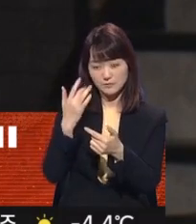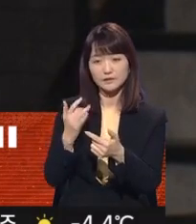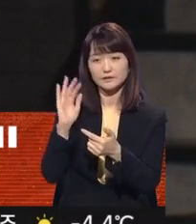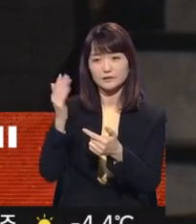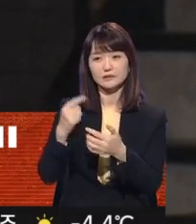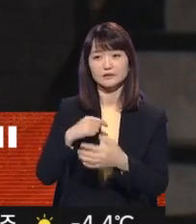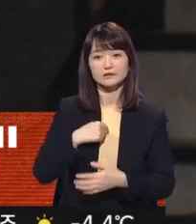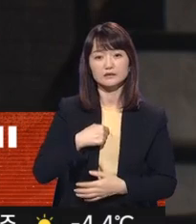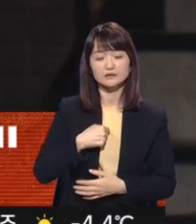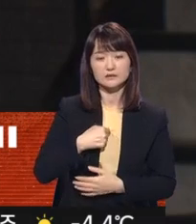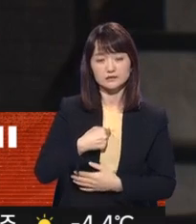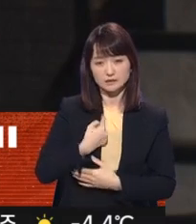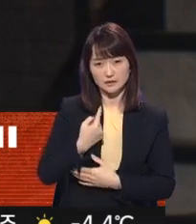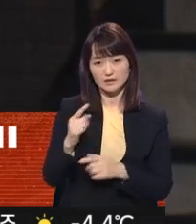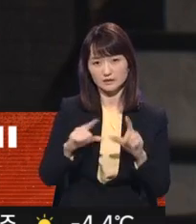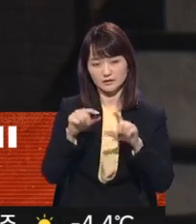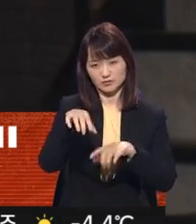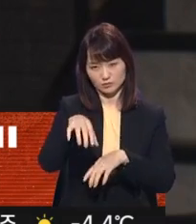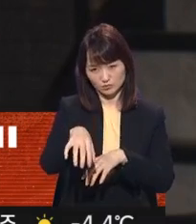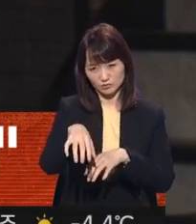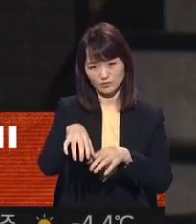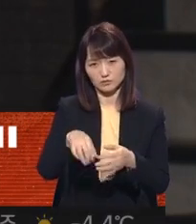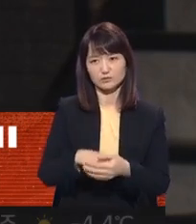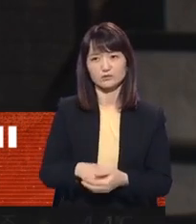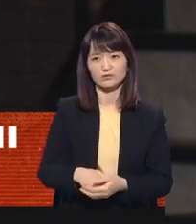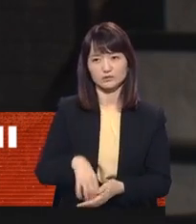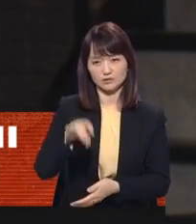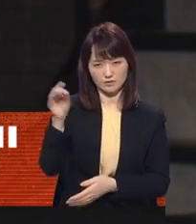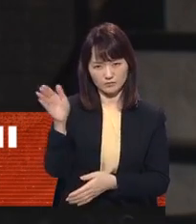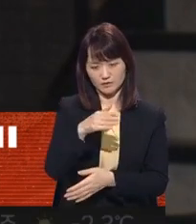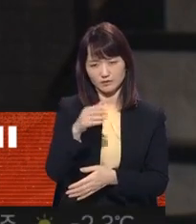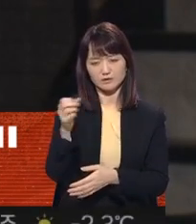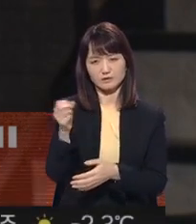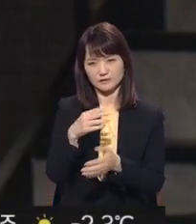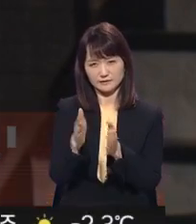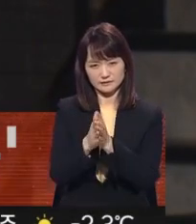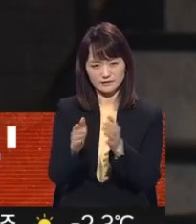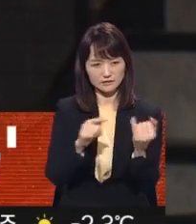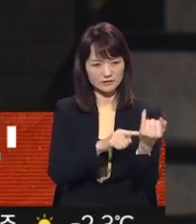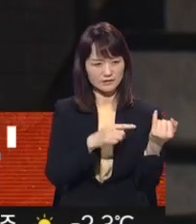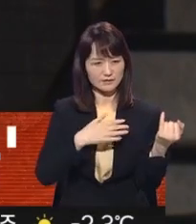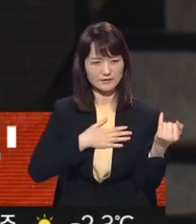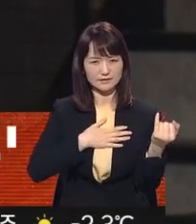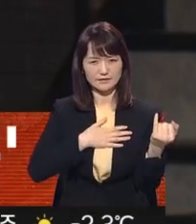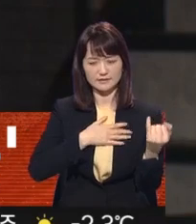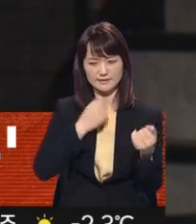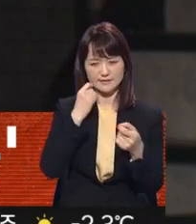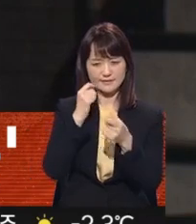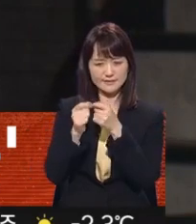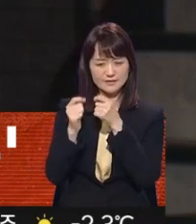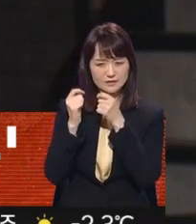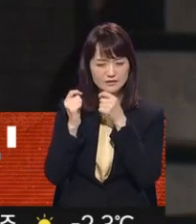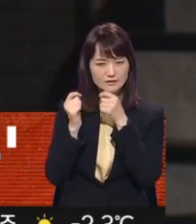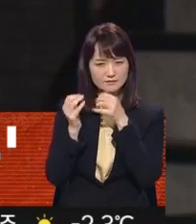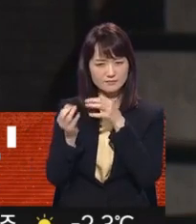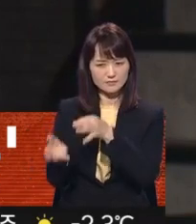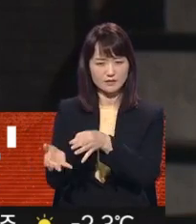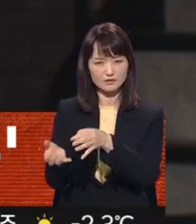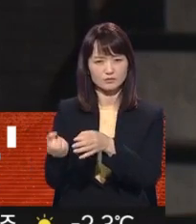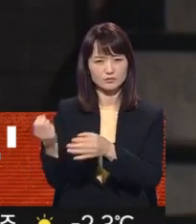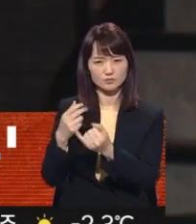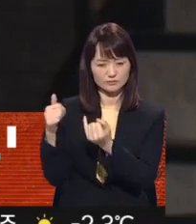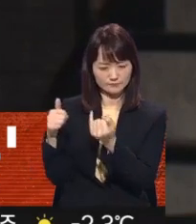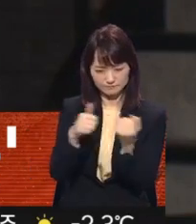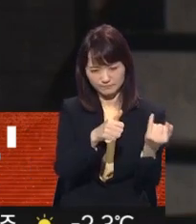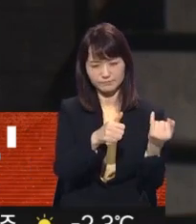하기 시작하면 처음부터 다시 시작되는 거죠 그 여자가 나를 이제 농락하고 있다 이렇게 생각하면 또 이제 스토킹을 하게 되고 지금